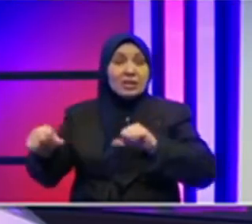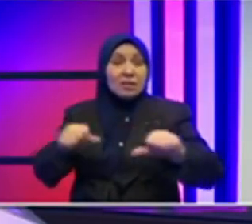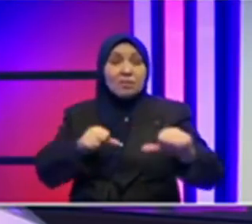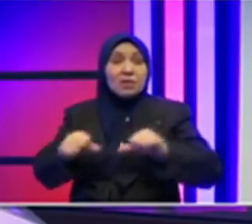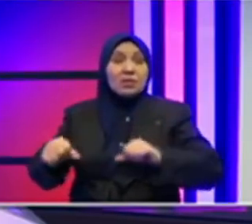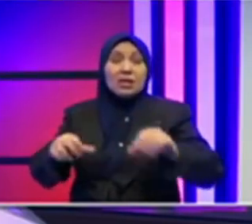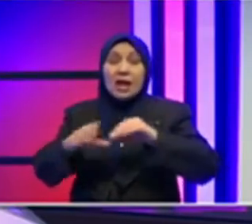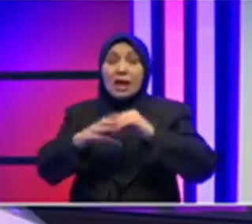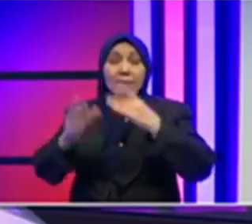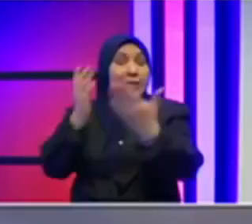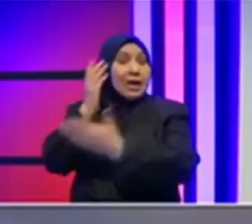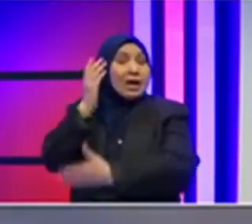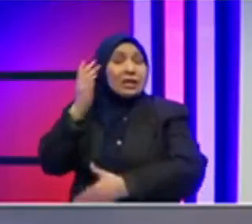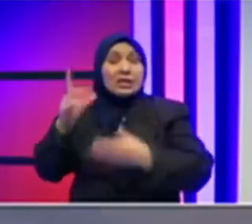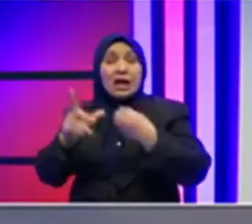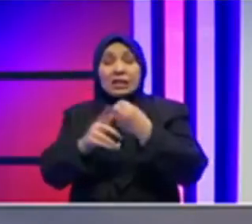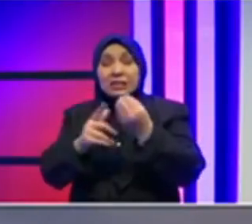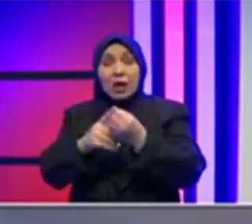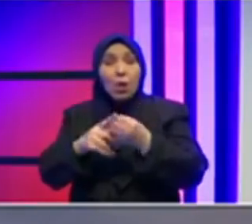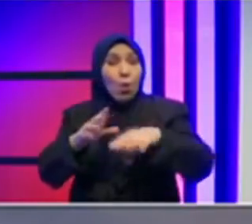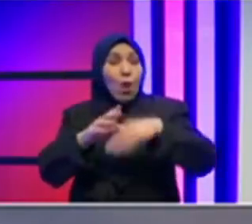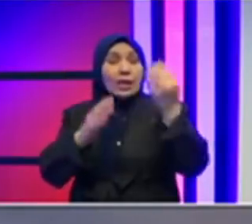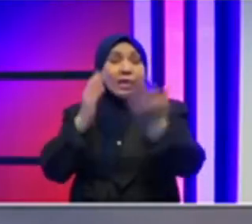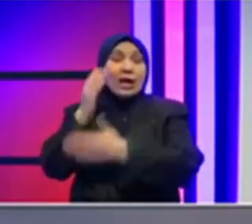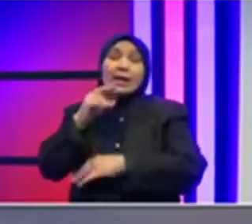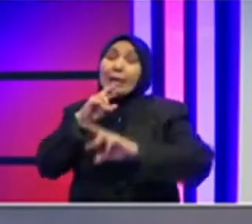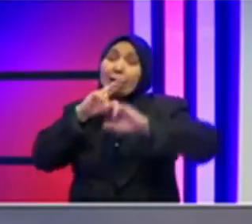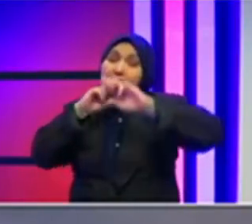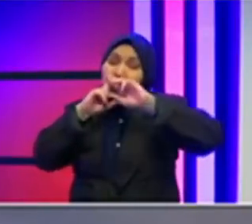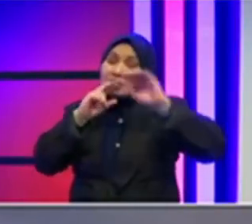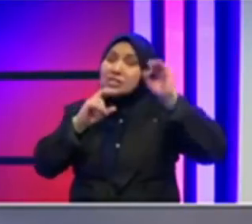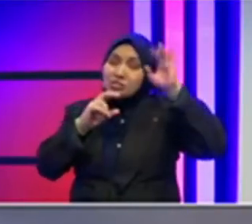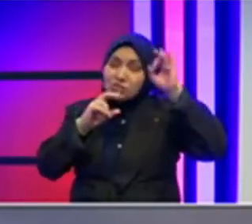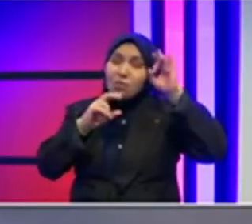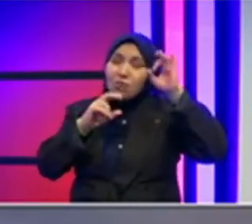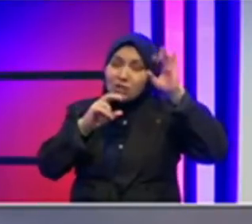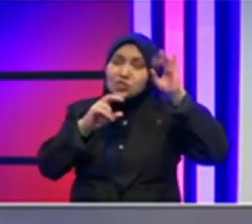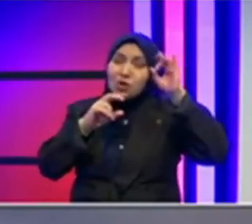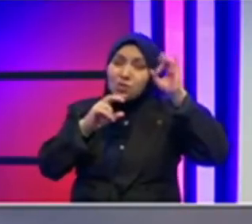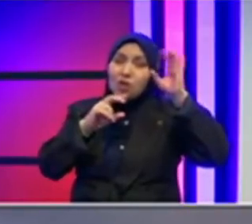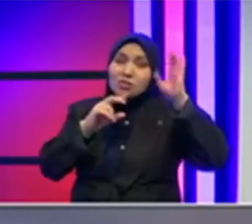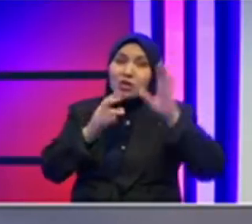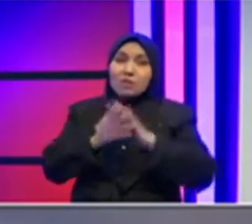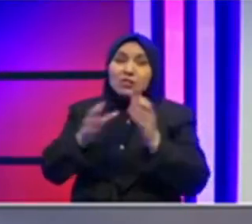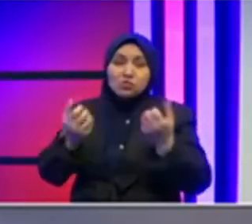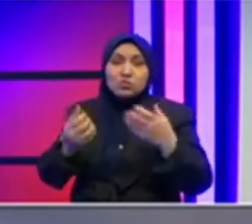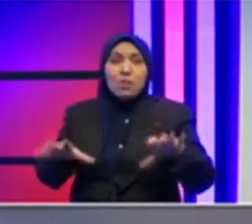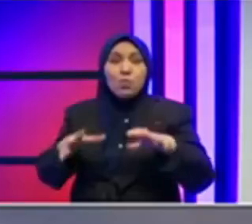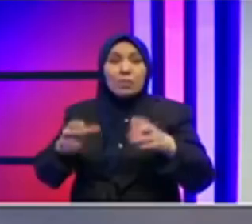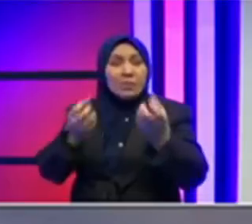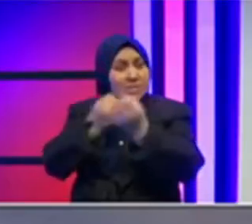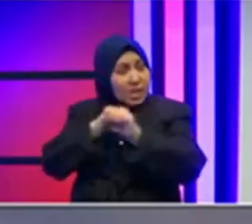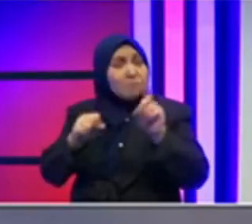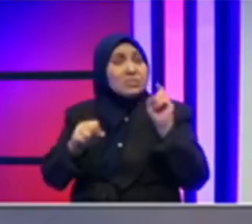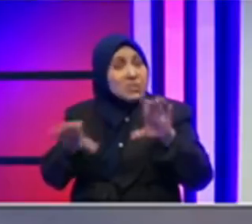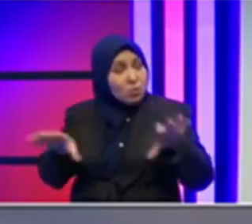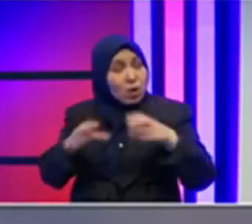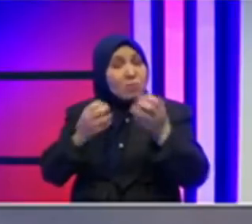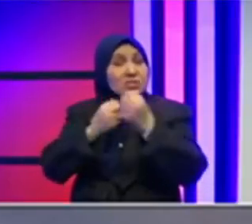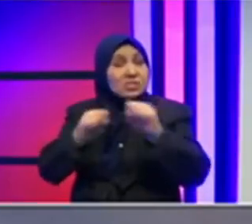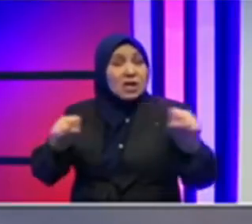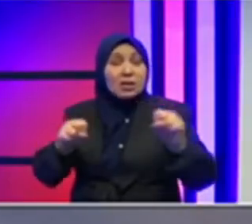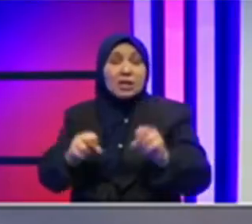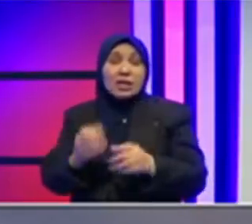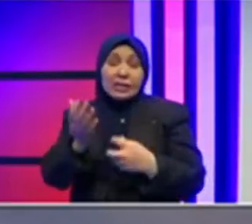Dalam negara, luar negara? Rahsia Ustaz, ya? InsyaAllah, InsyaAllah, ya. Kena buat persediaan, kan? Kena buat persediaan, kena